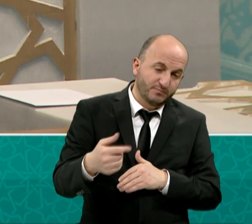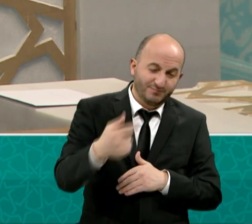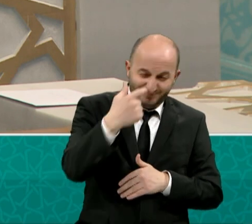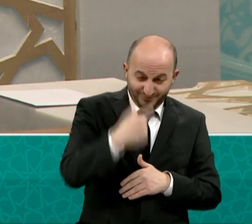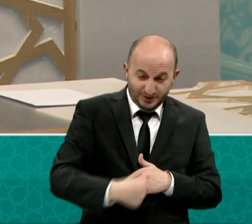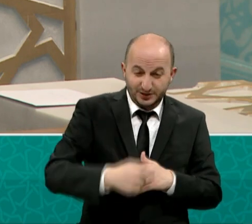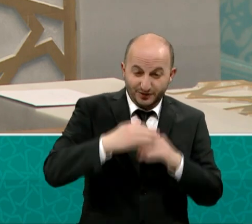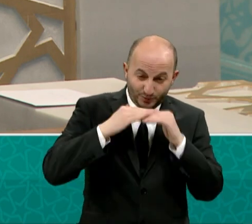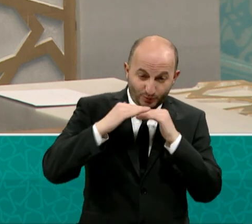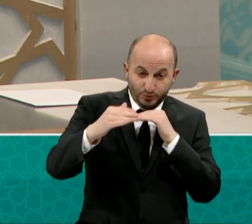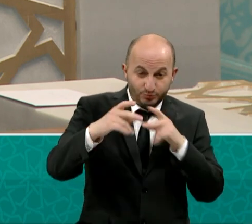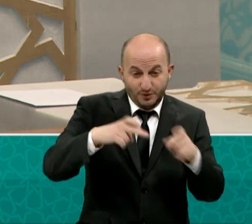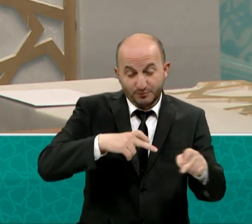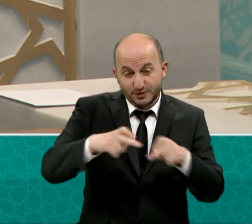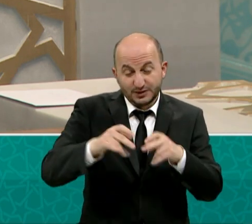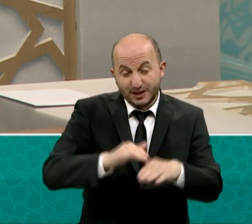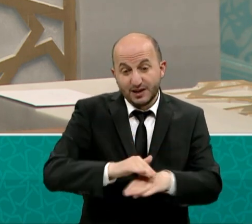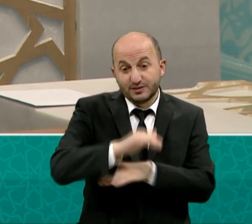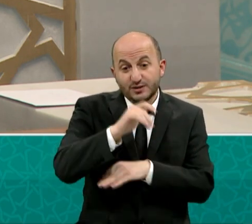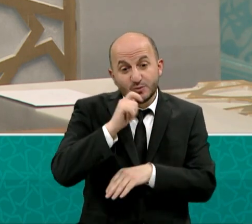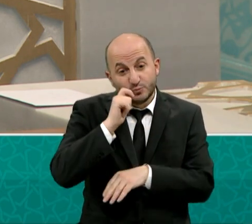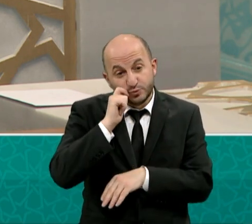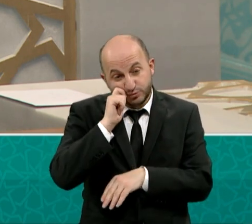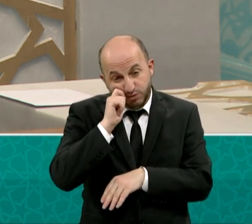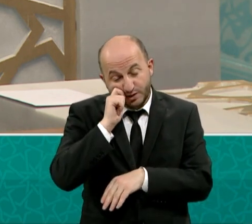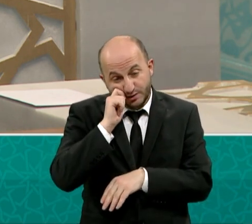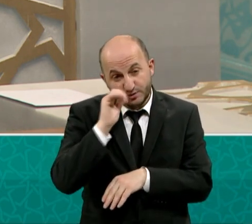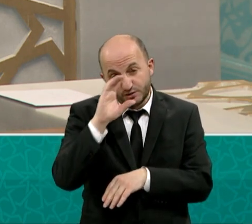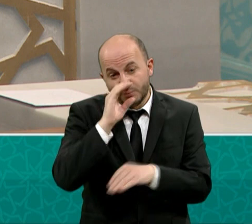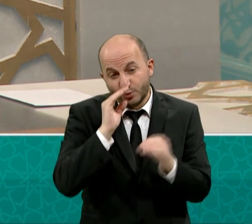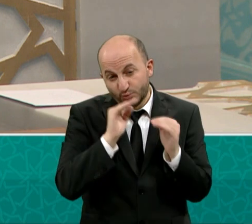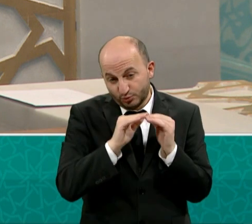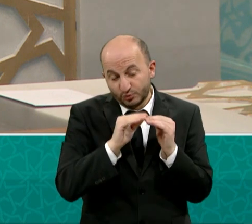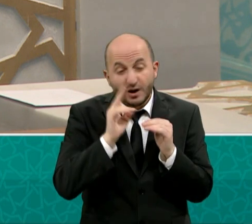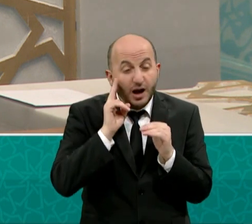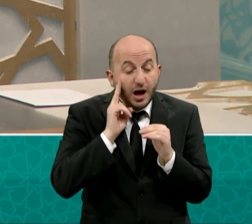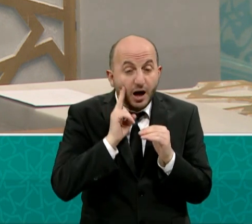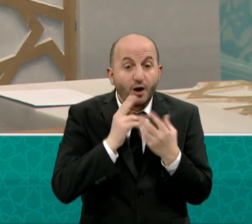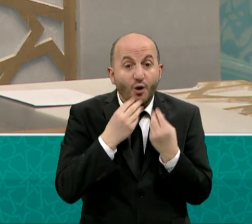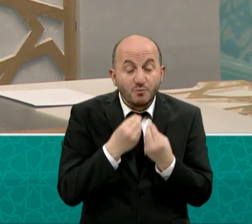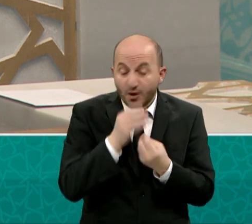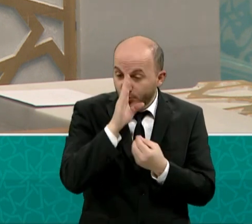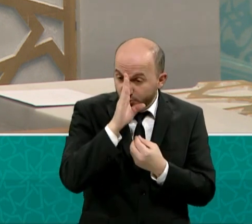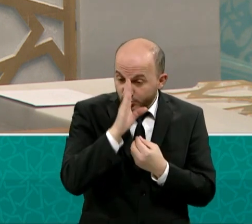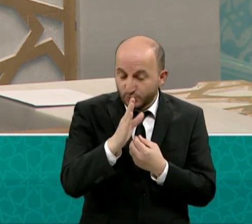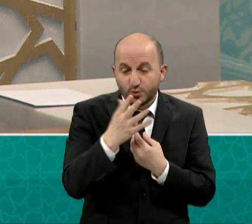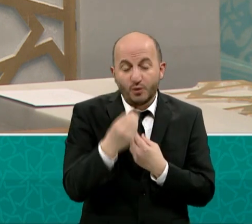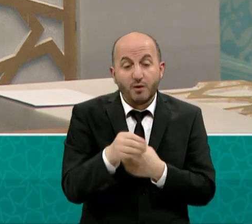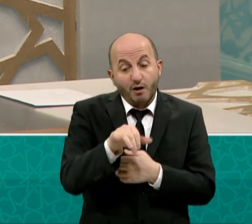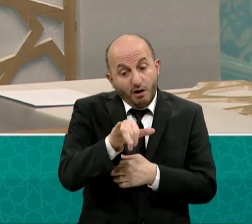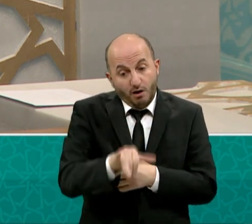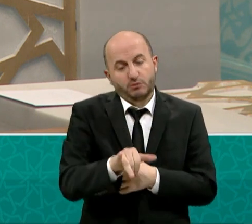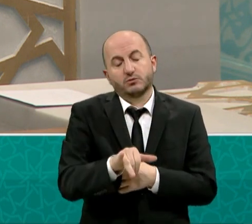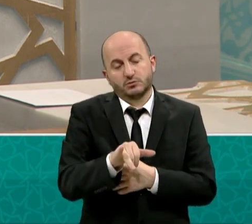bireysel ve toplumsal planda hayatını Müslümanlaştırma adına ahlaklı olma, dürüst olma, hak duyarlılığına sahip